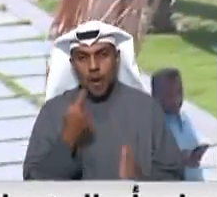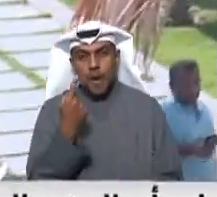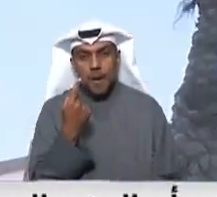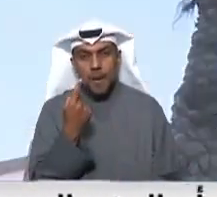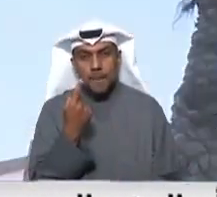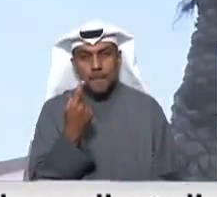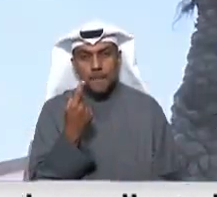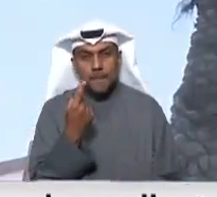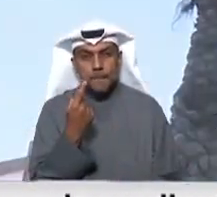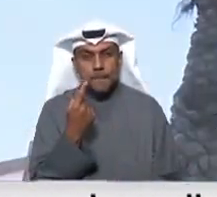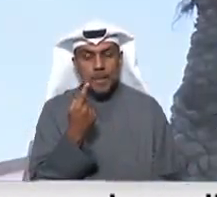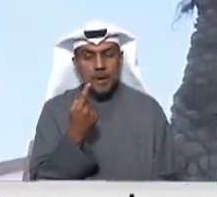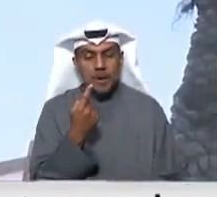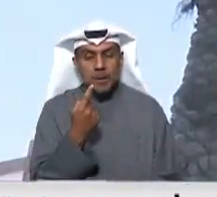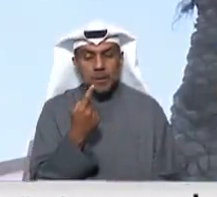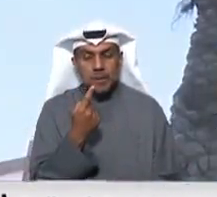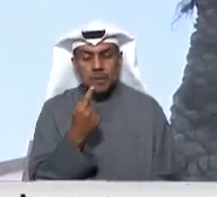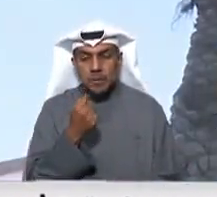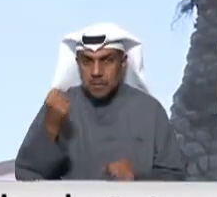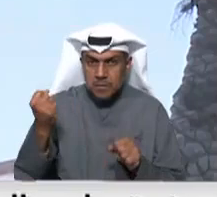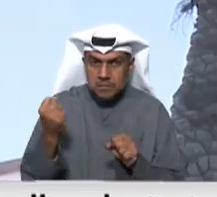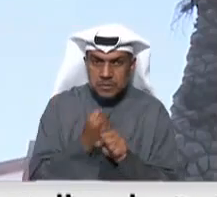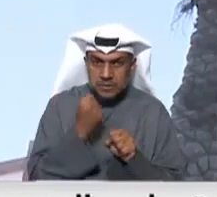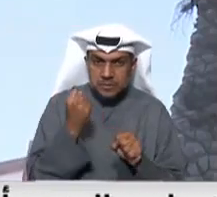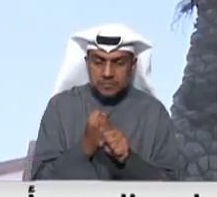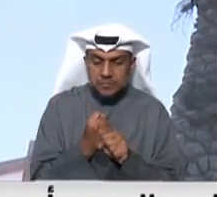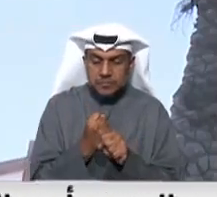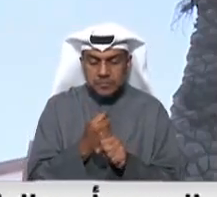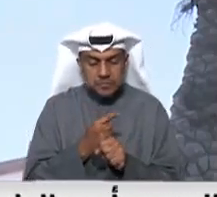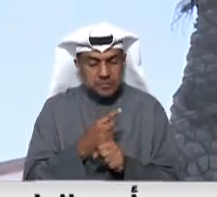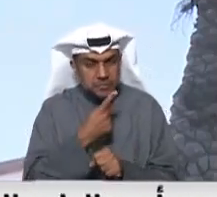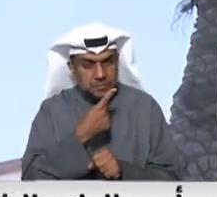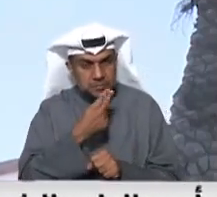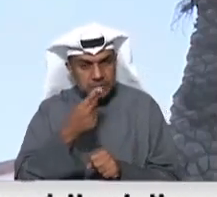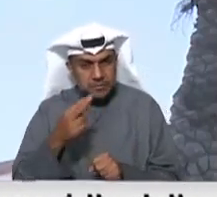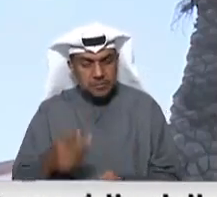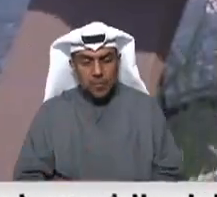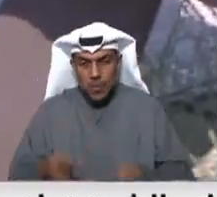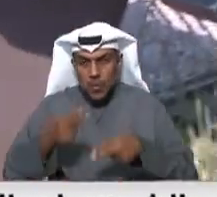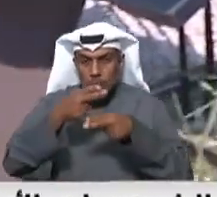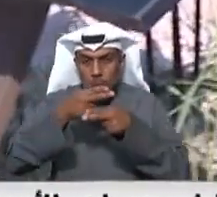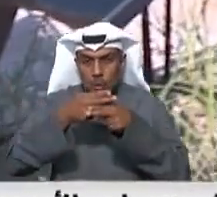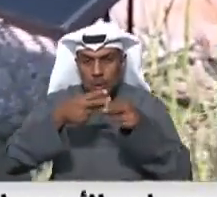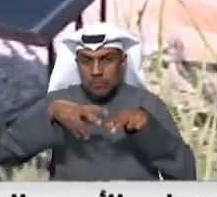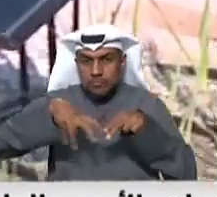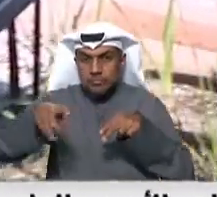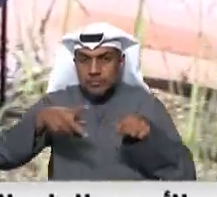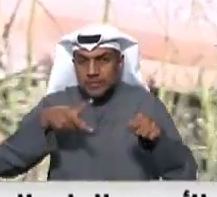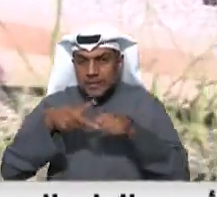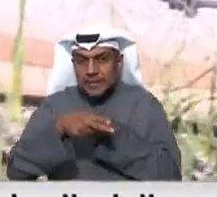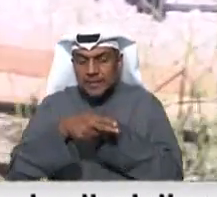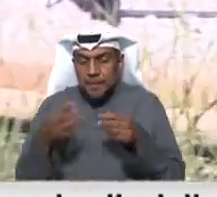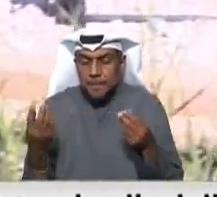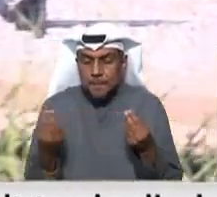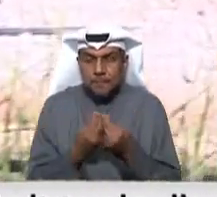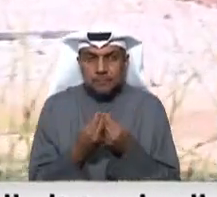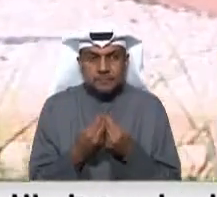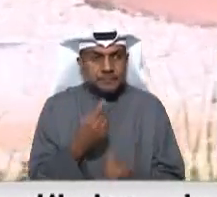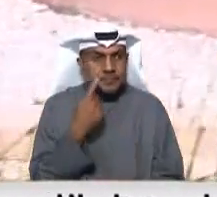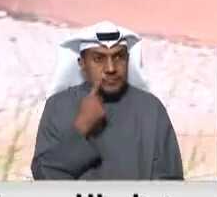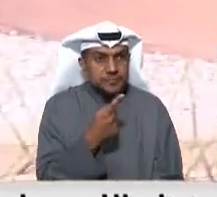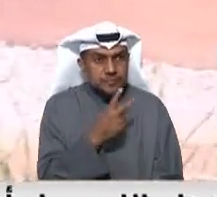معالم حضاريه مختلفه وحوارات فكريه جناح دوله الكويت المشارك في اكسبو الدوحه